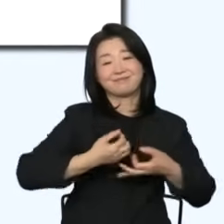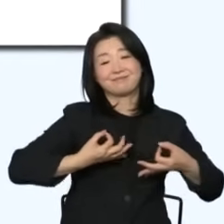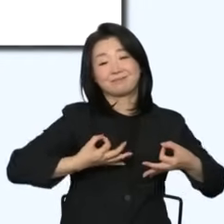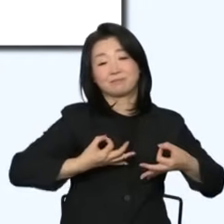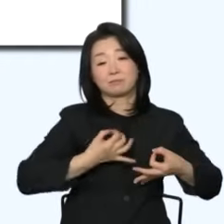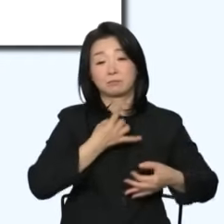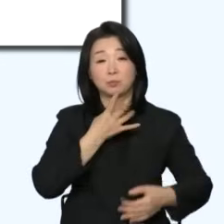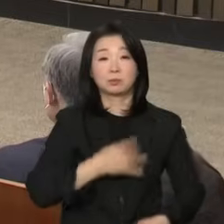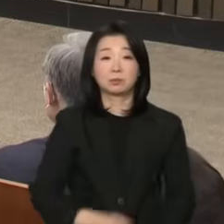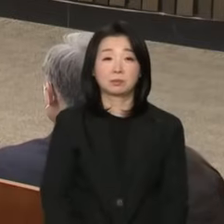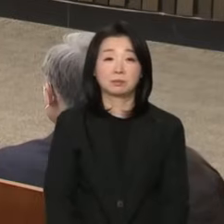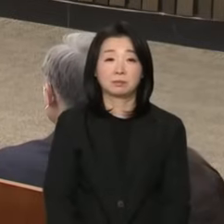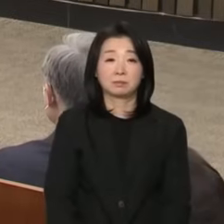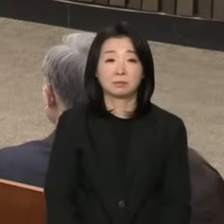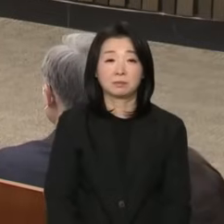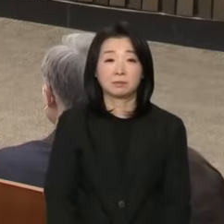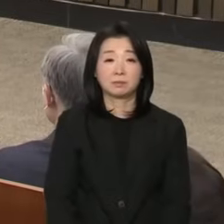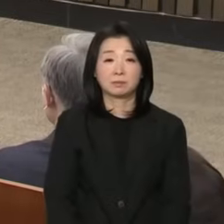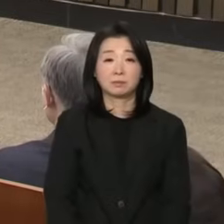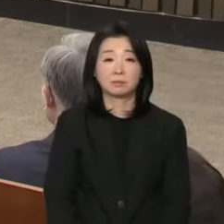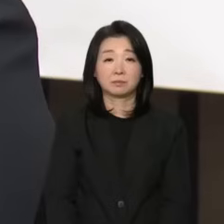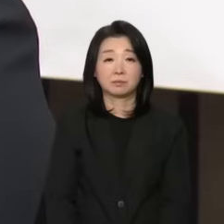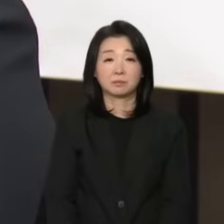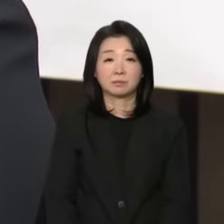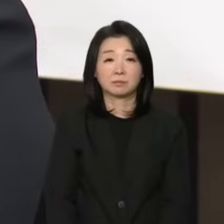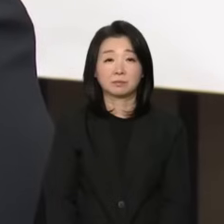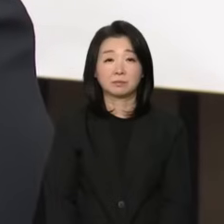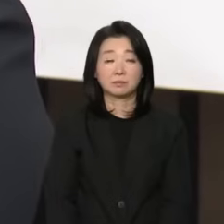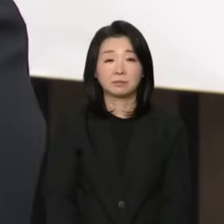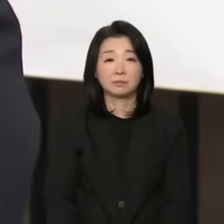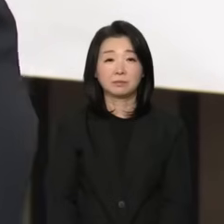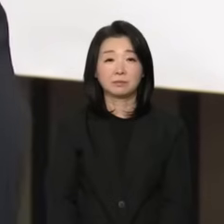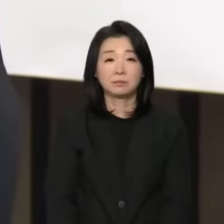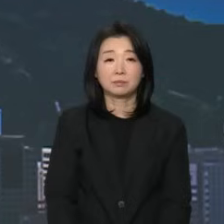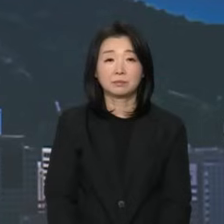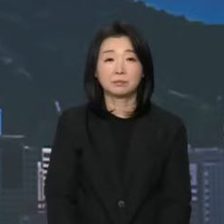것이라고 해명했습니다. JTBC 조민중입니다.